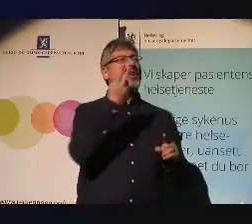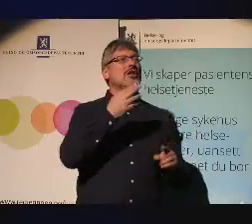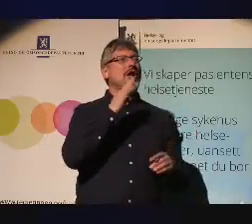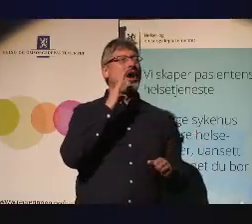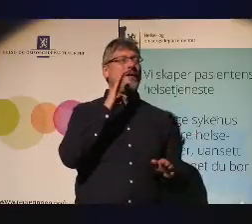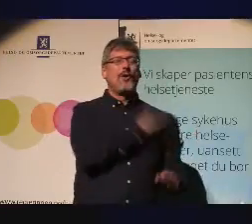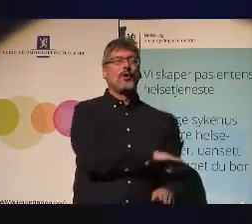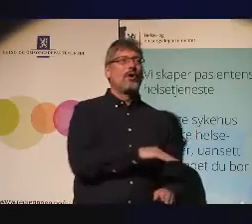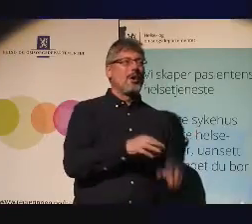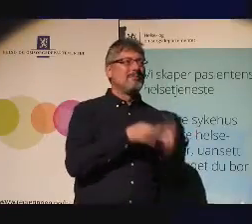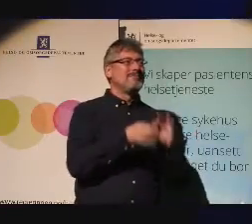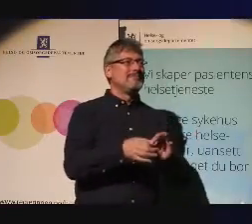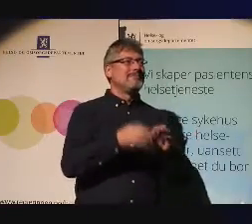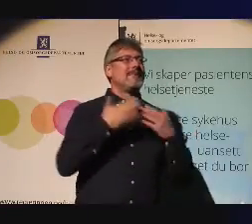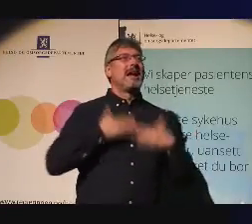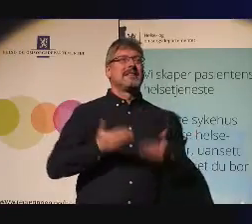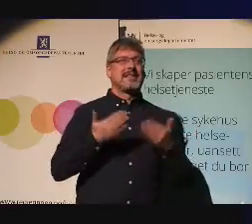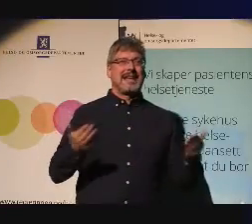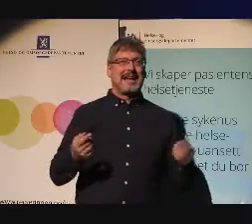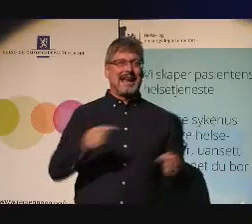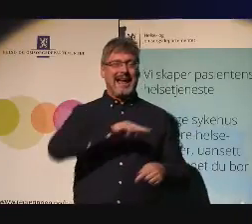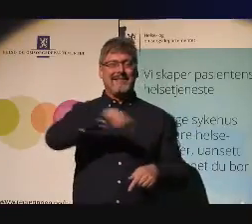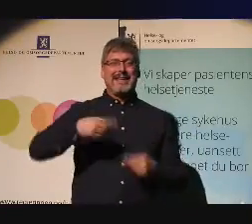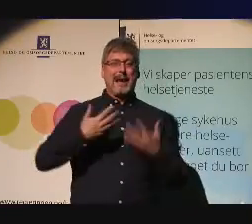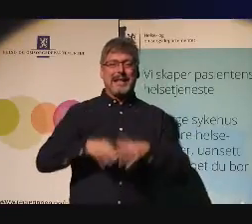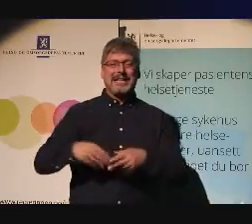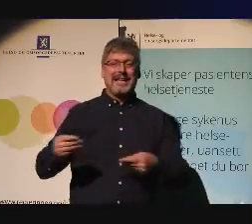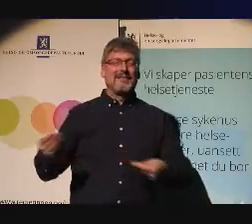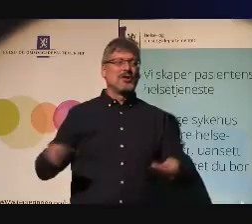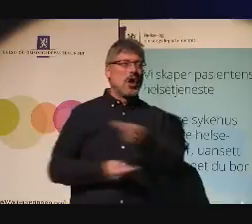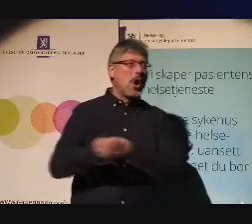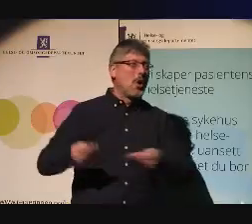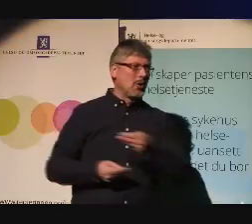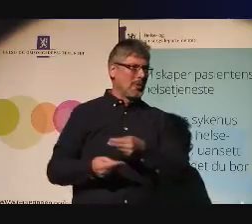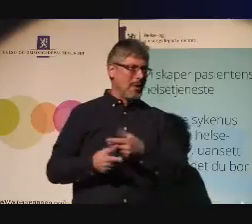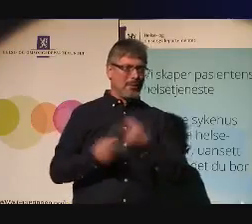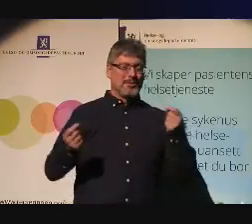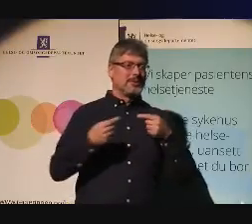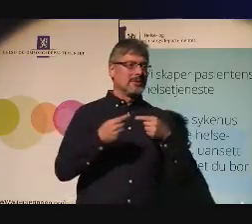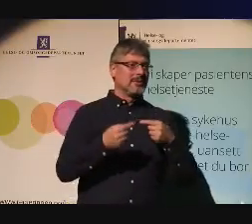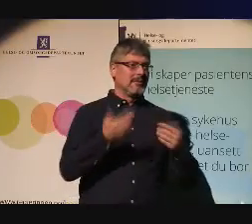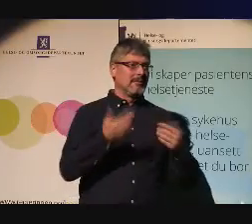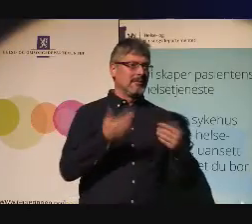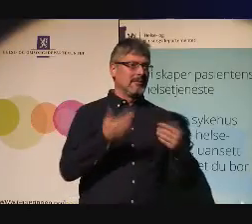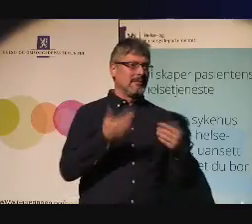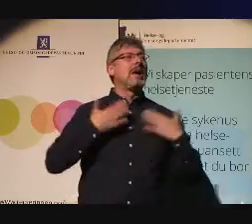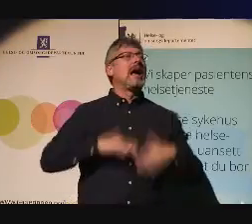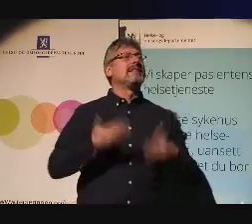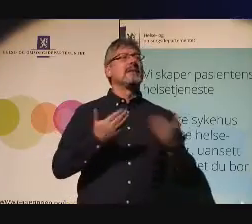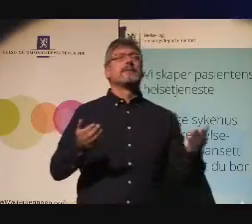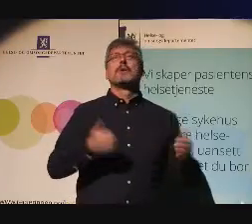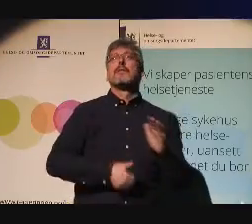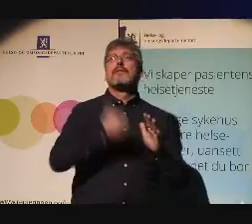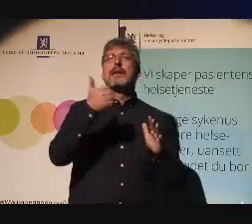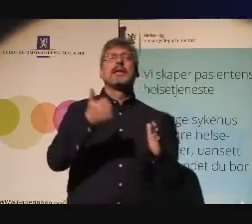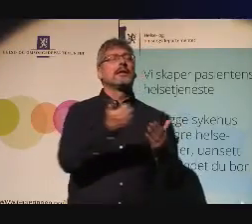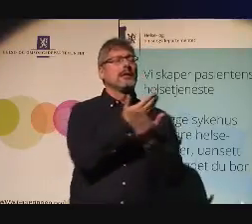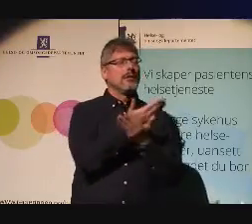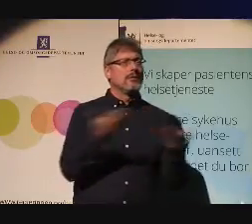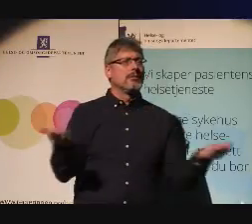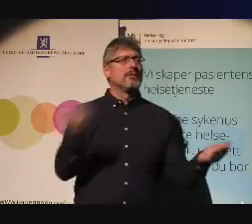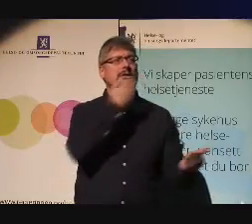tenker, ja, men her kommer disse bedriftsøkonomi-gyplingene og skal snakke om helsetjenesten. Og da det viktig for meg bare understreke at når